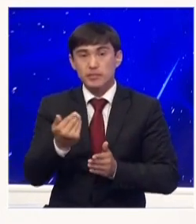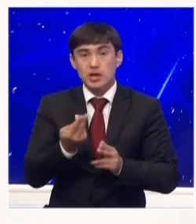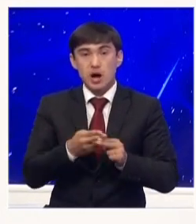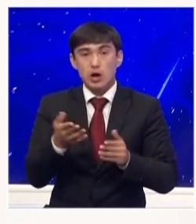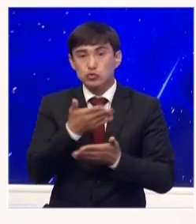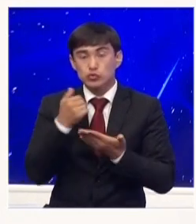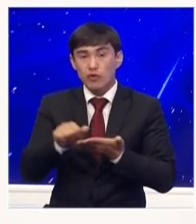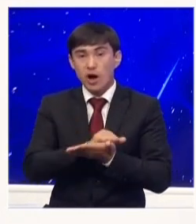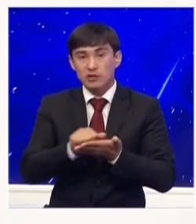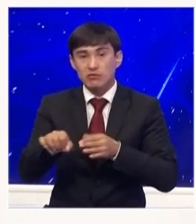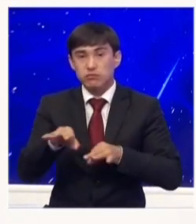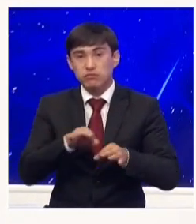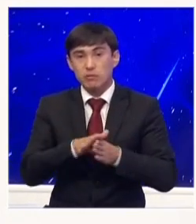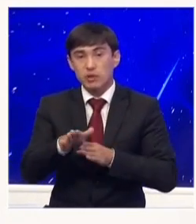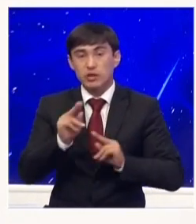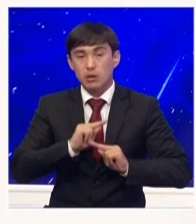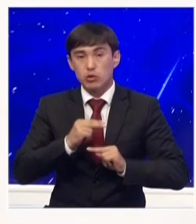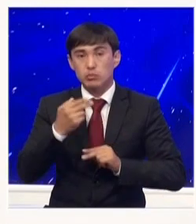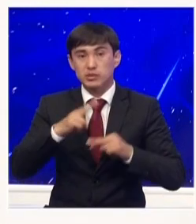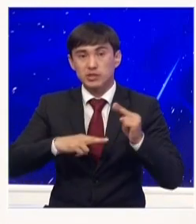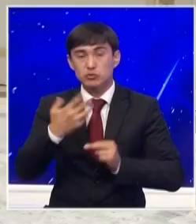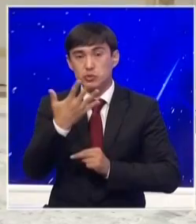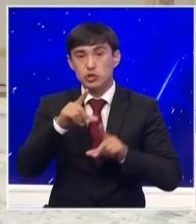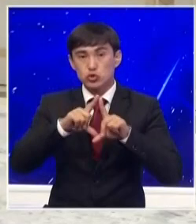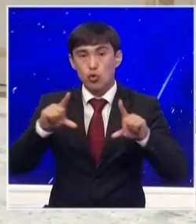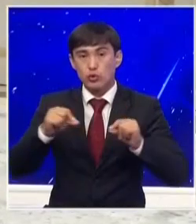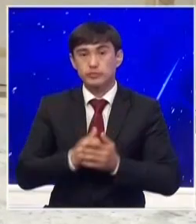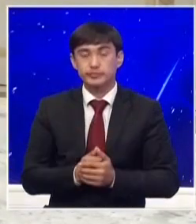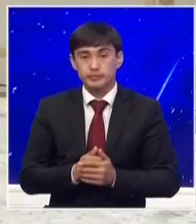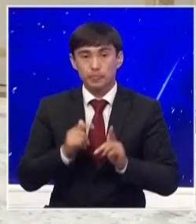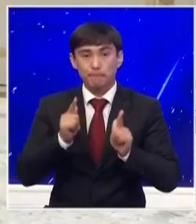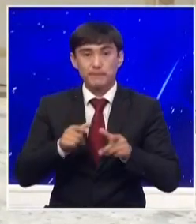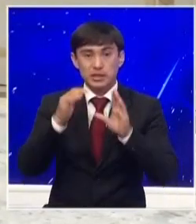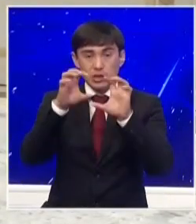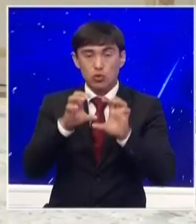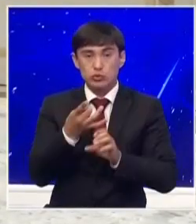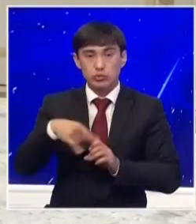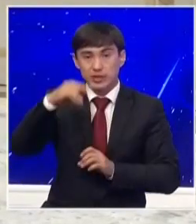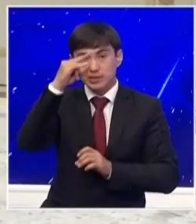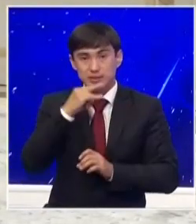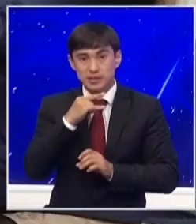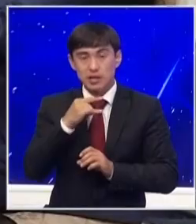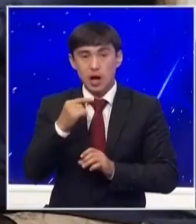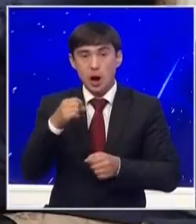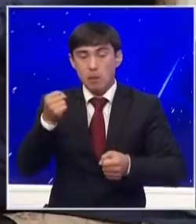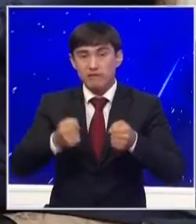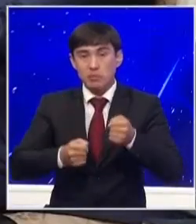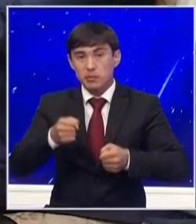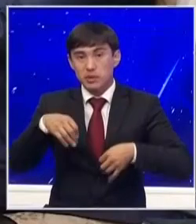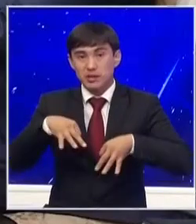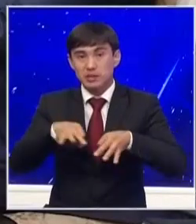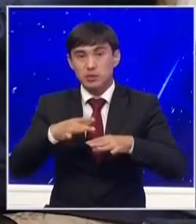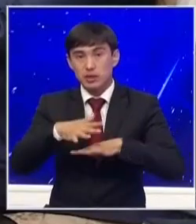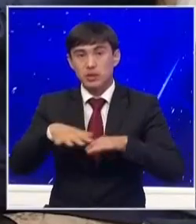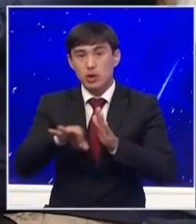отсутствия актов выполненных работ по строительству 5 школ. Также, согласно закону Республики Казахстан об автомобильном транспорте,